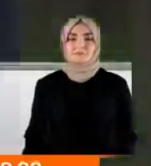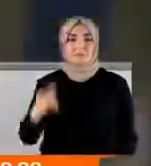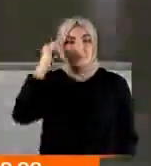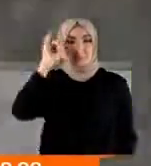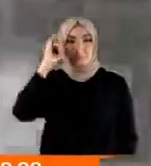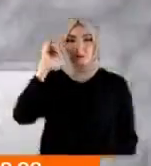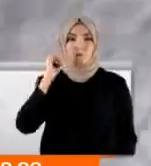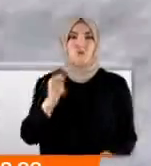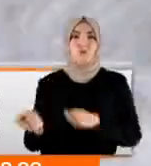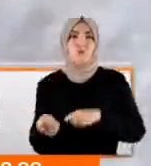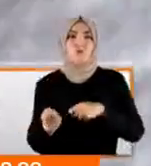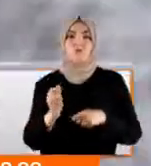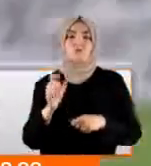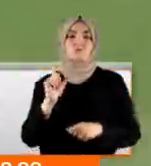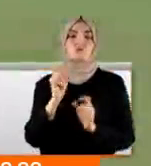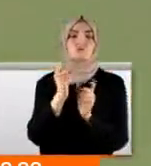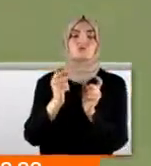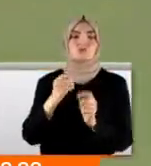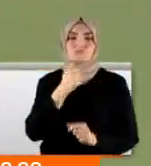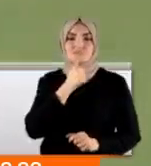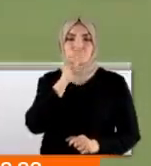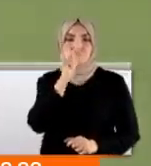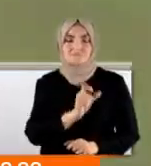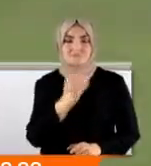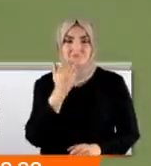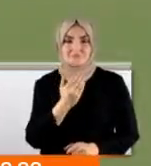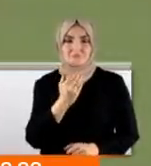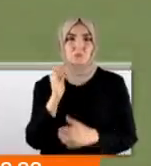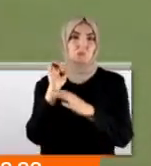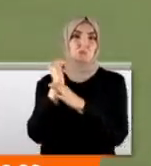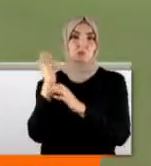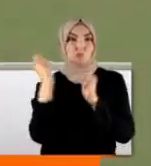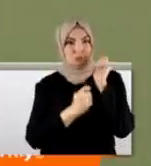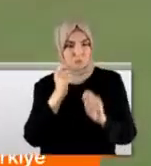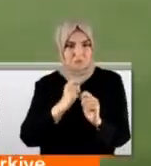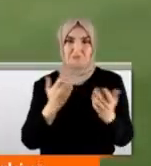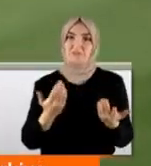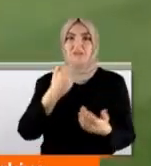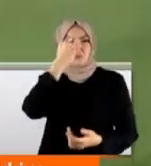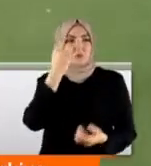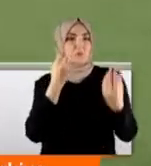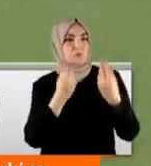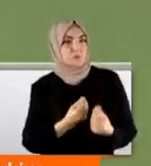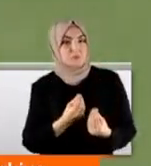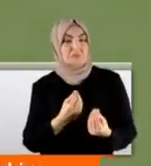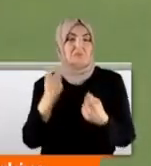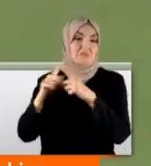İspanyol golfçü John Ram'ın vuruşu için kimileri ustalık dedi, kimileri ise şans.